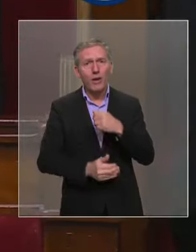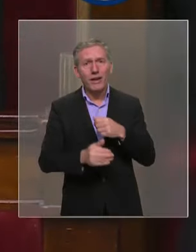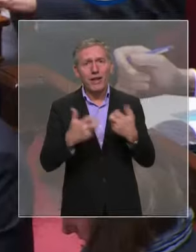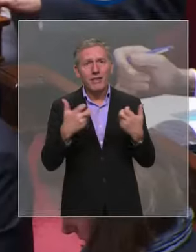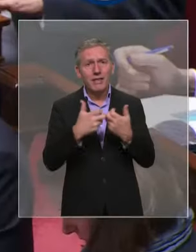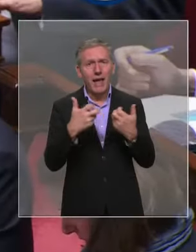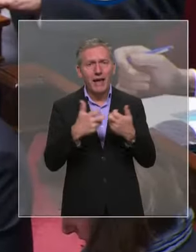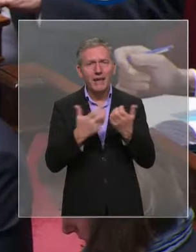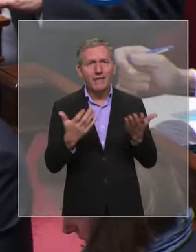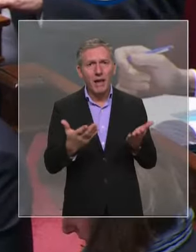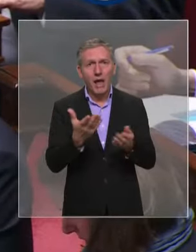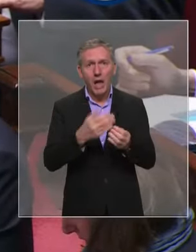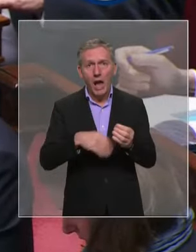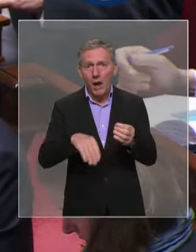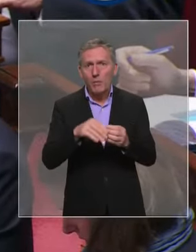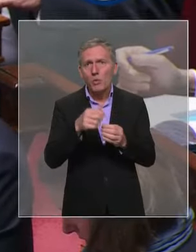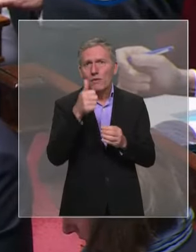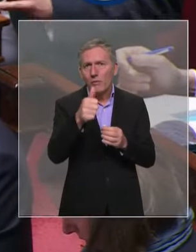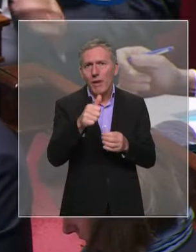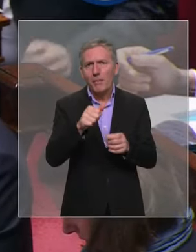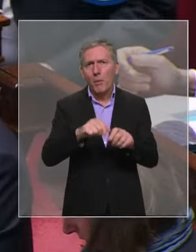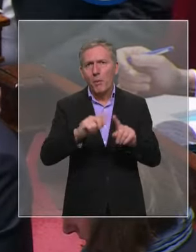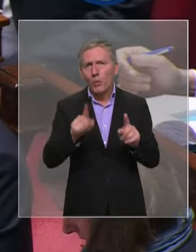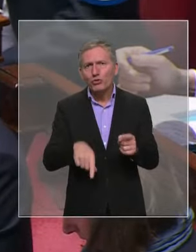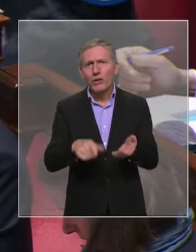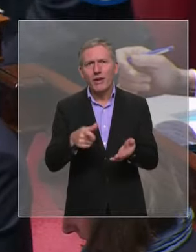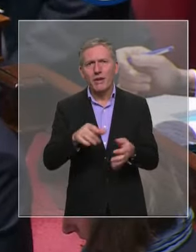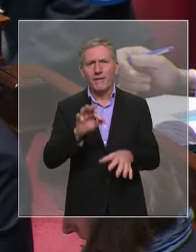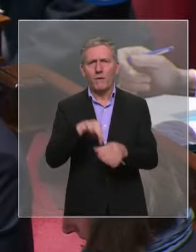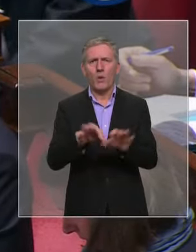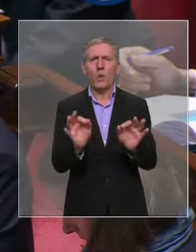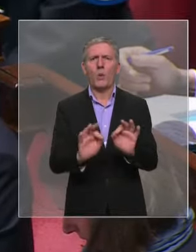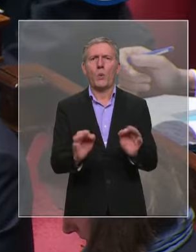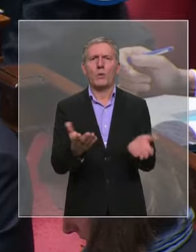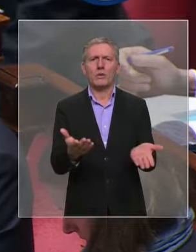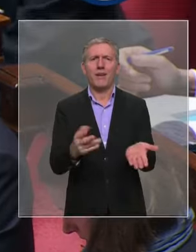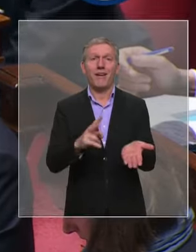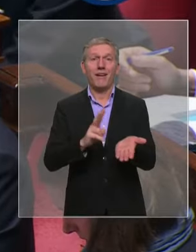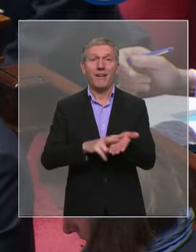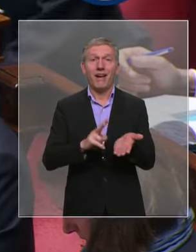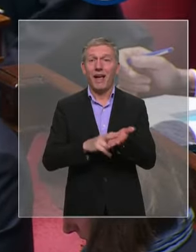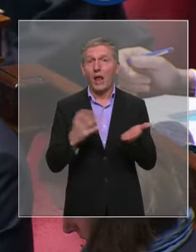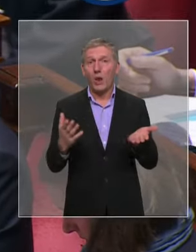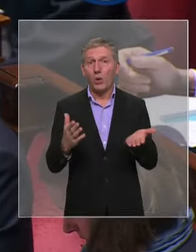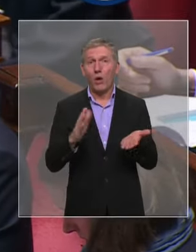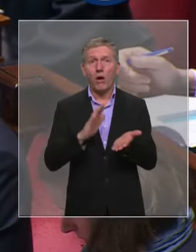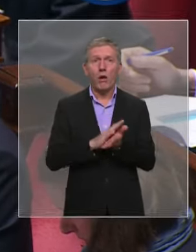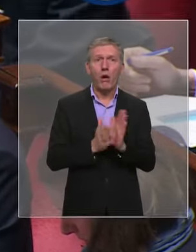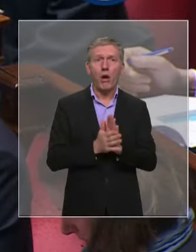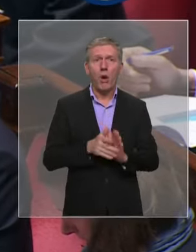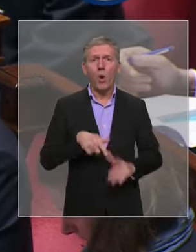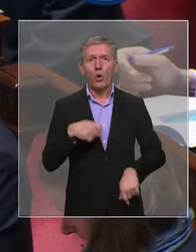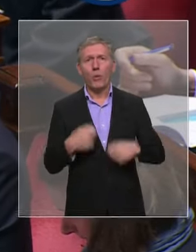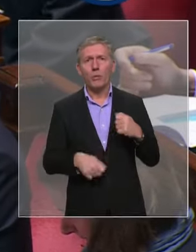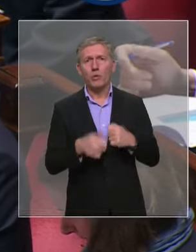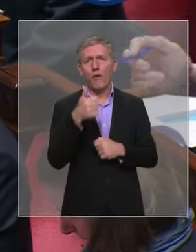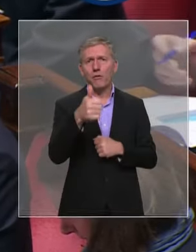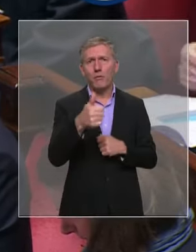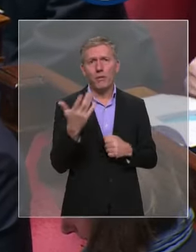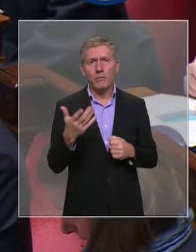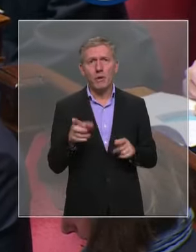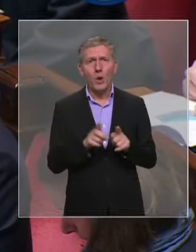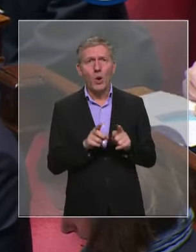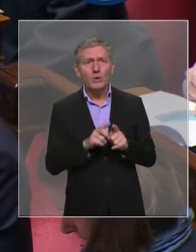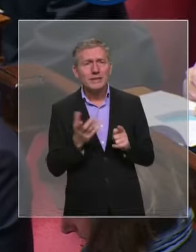que, une fois en plus, vous n'avez pas voté. Donc la réalité, monsieur le député, c'est que les compromissions, elles sont chez vous, que